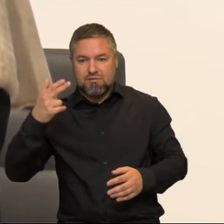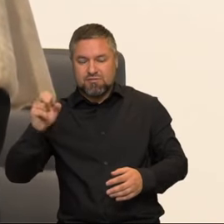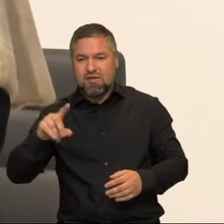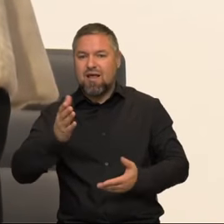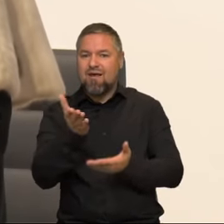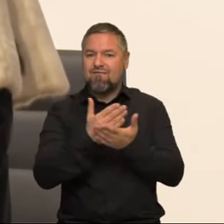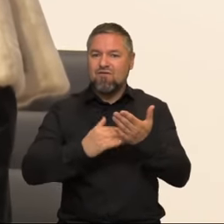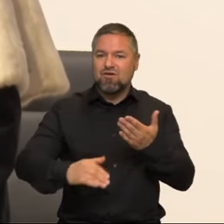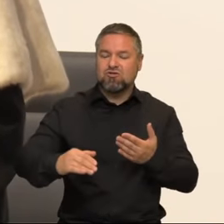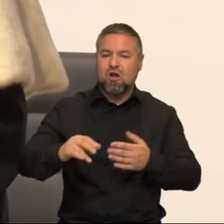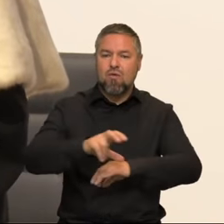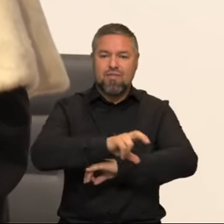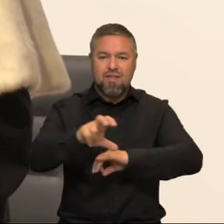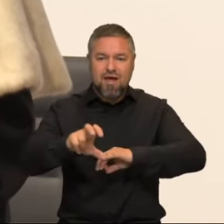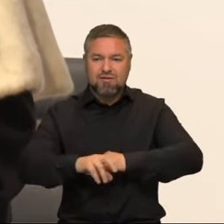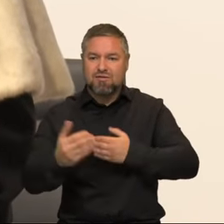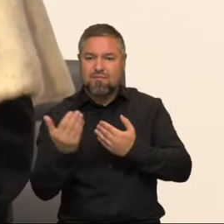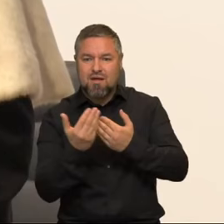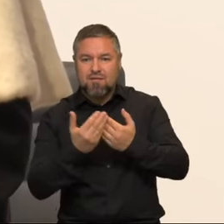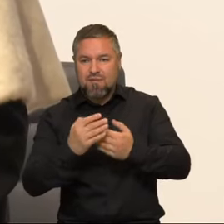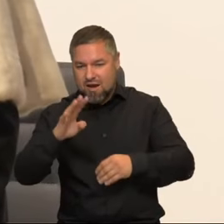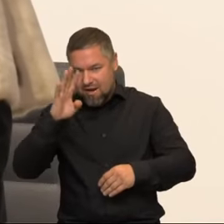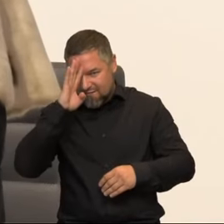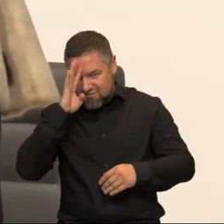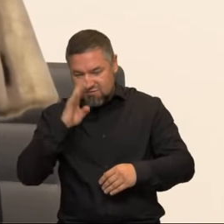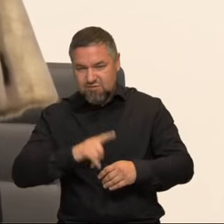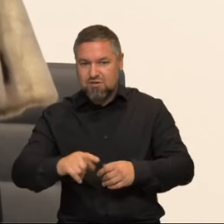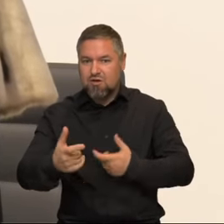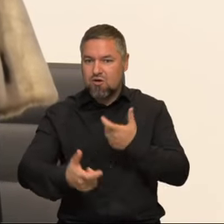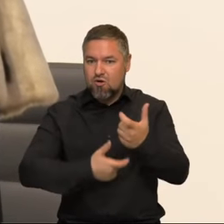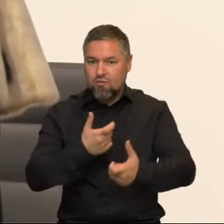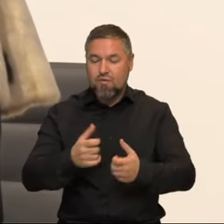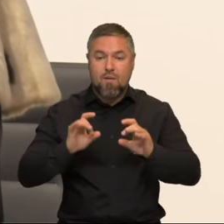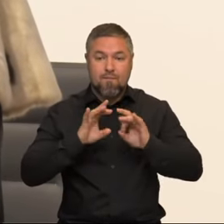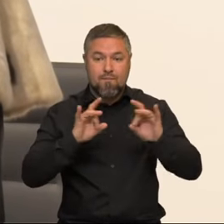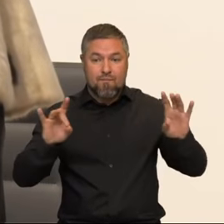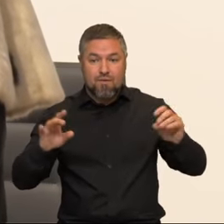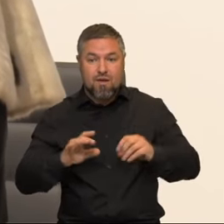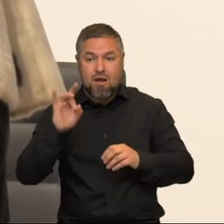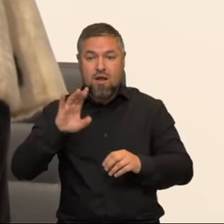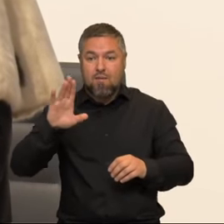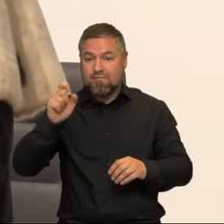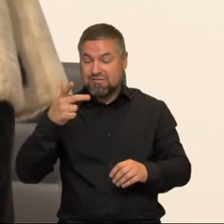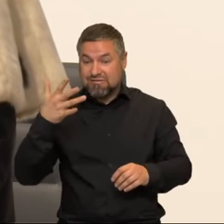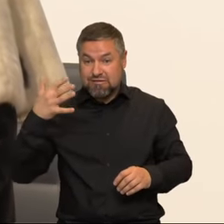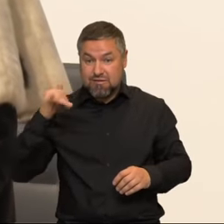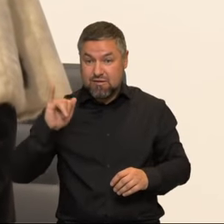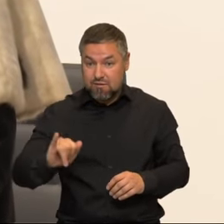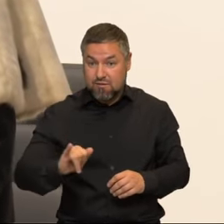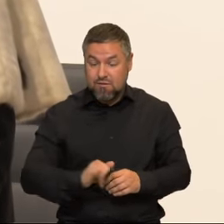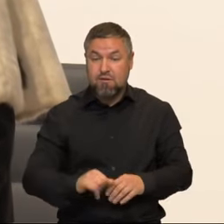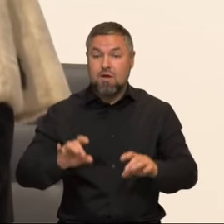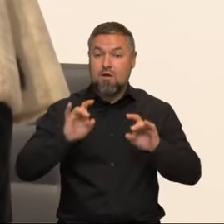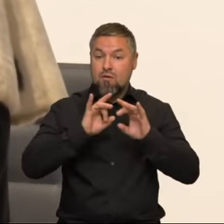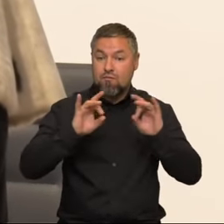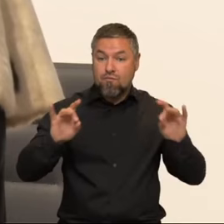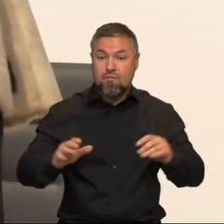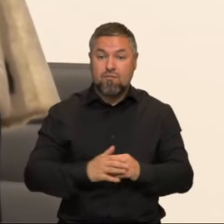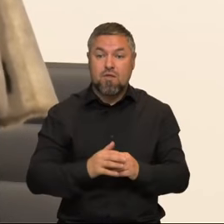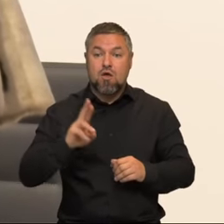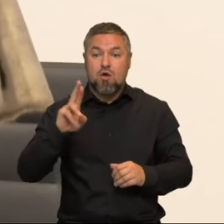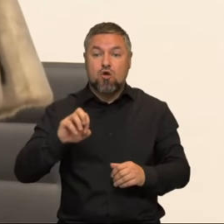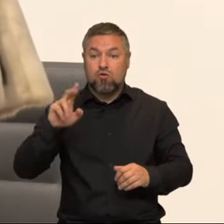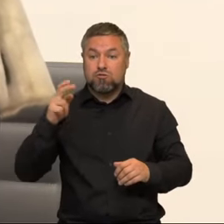Fizyki Technicznej, Informatyki i Matematyki Stosowanej, pana profesora Jerzego Gębickiego oraz pana profesora